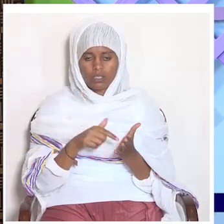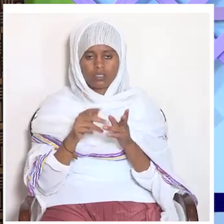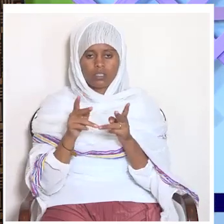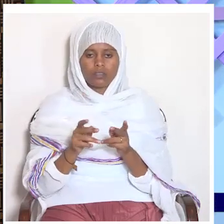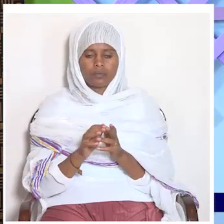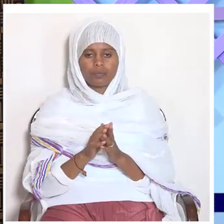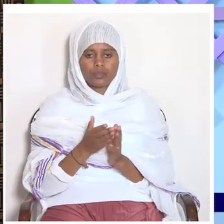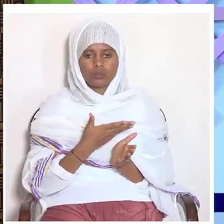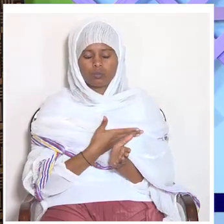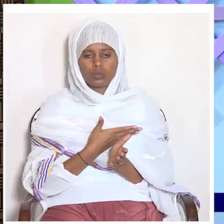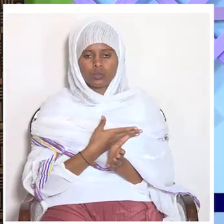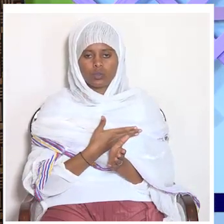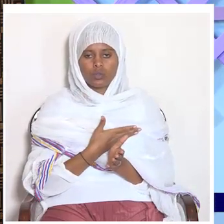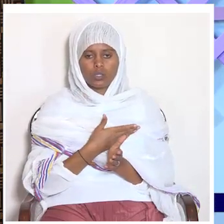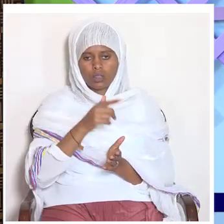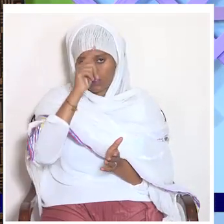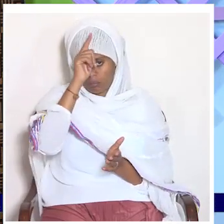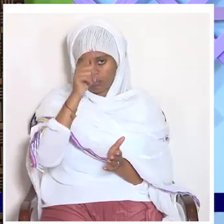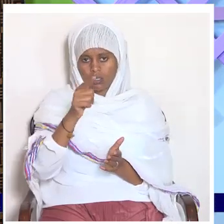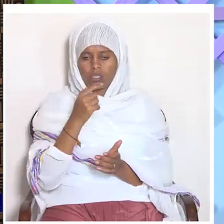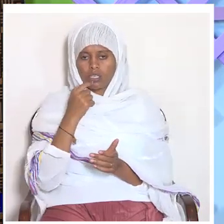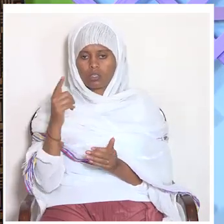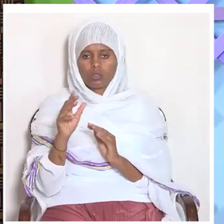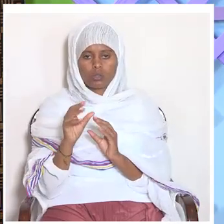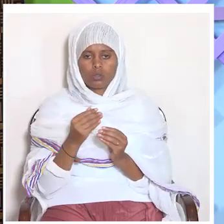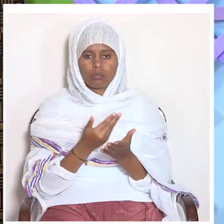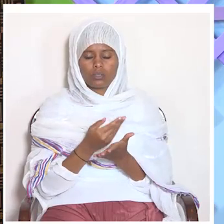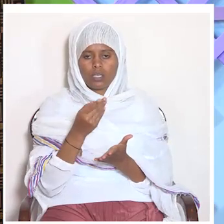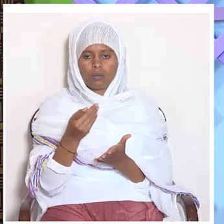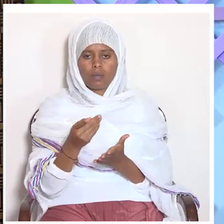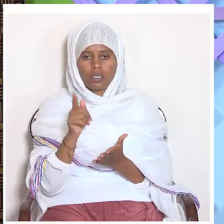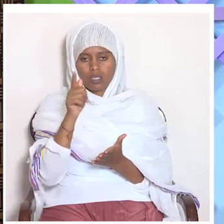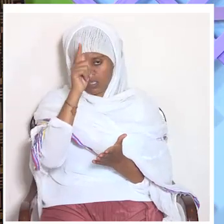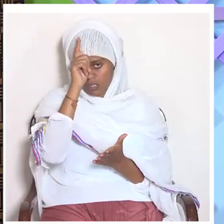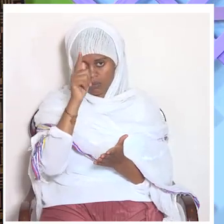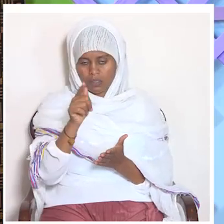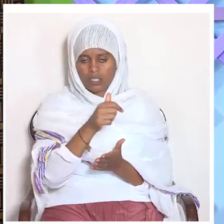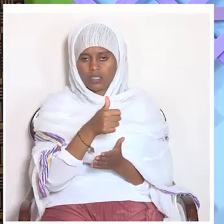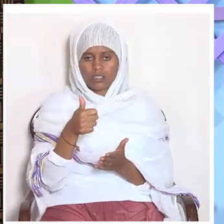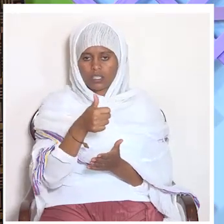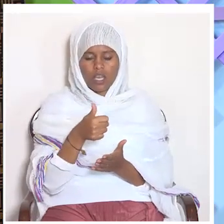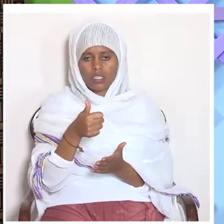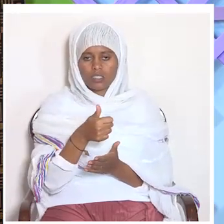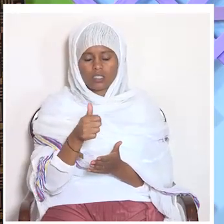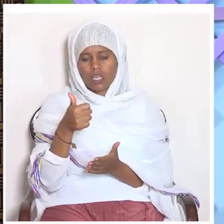ነቢይ ክንብለን ከለና ድማ ብዙሕ ትንቢት ተናጊሩ እዩ። ብዛዕባ